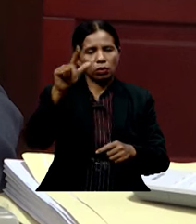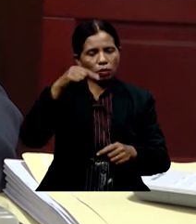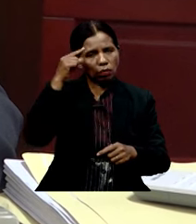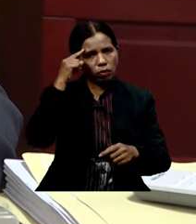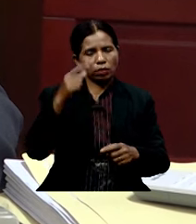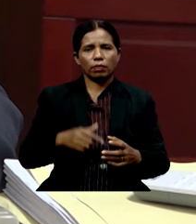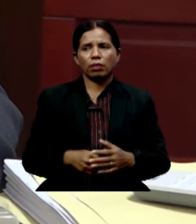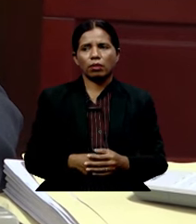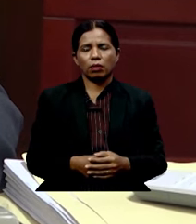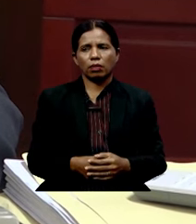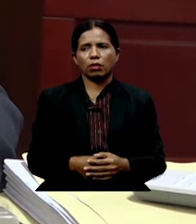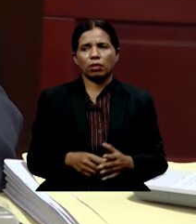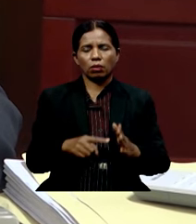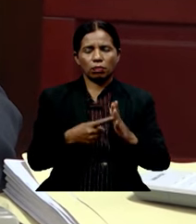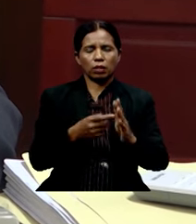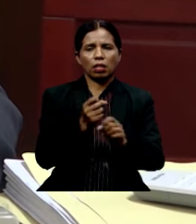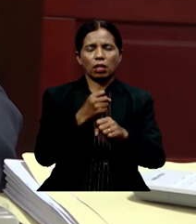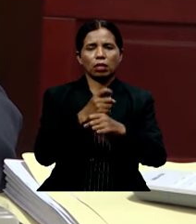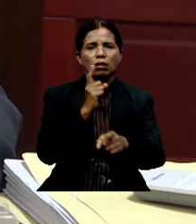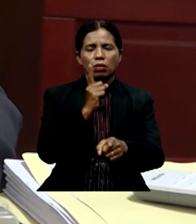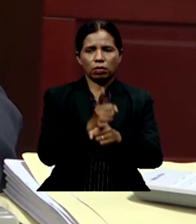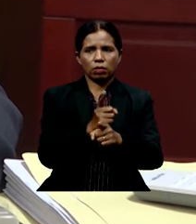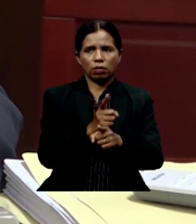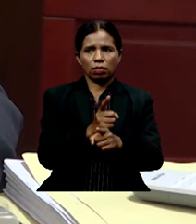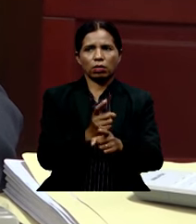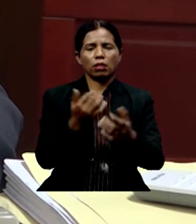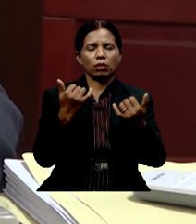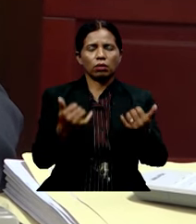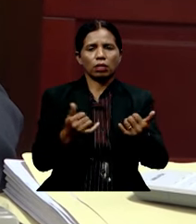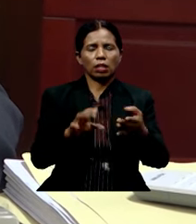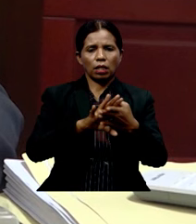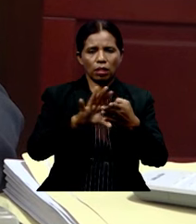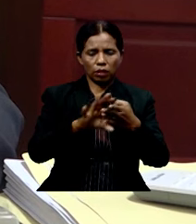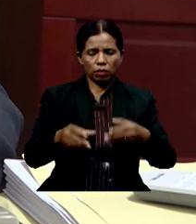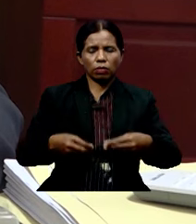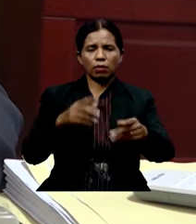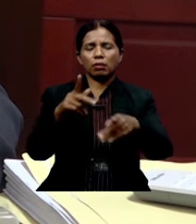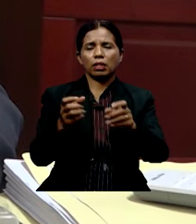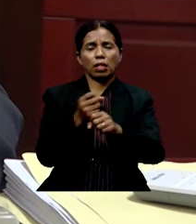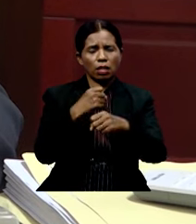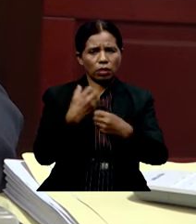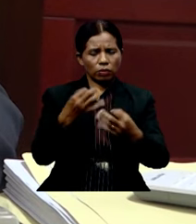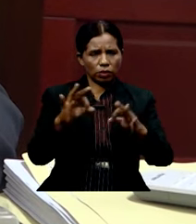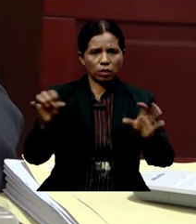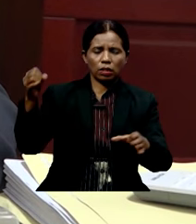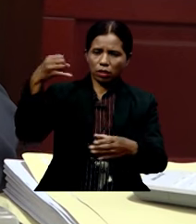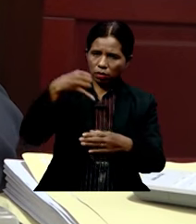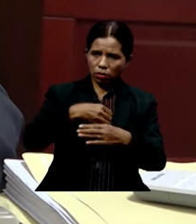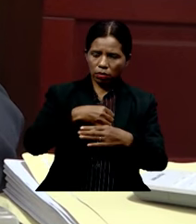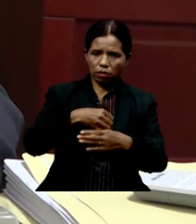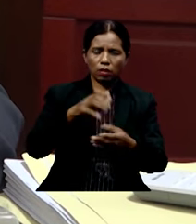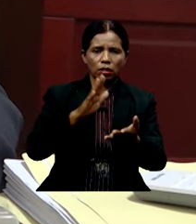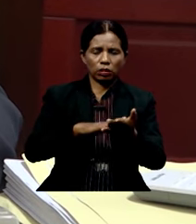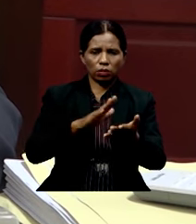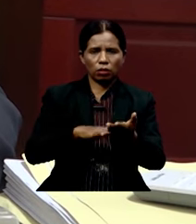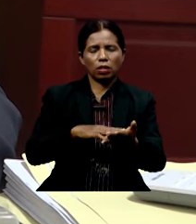maka buat ne halau lolos. Awar notifikasang ba MSR ne hal hutuana, ane incluimos Escola São